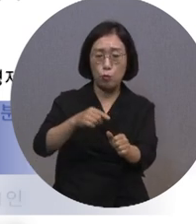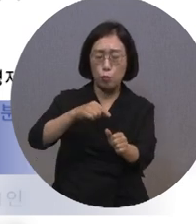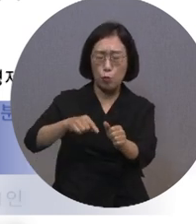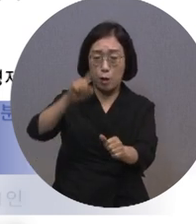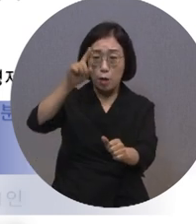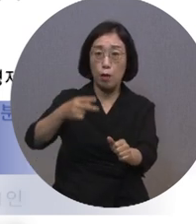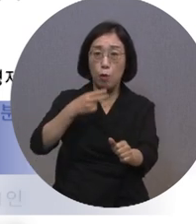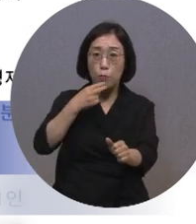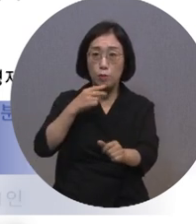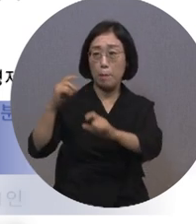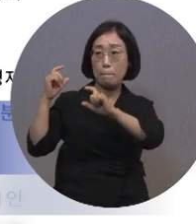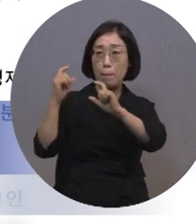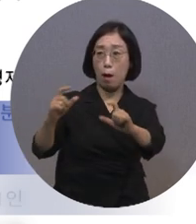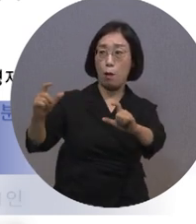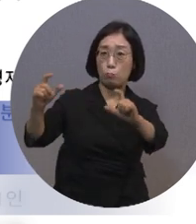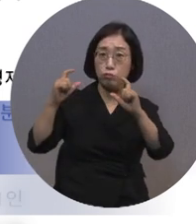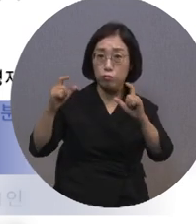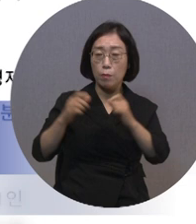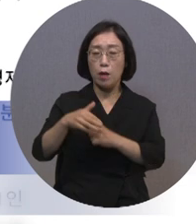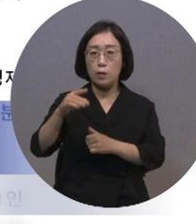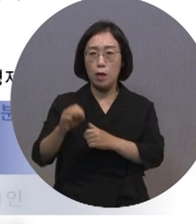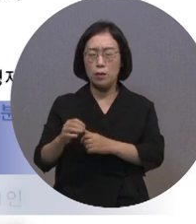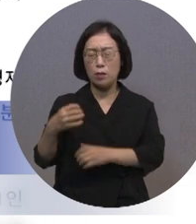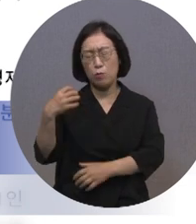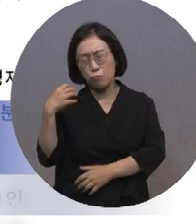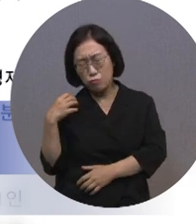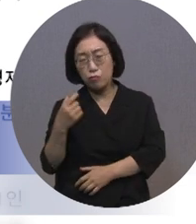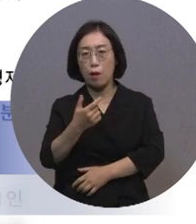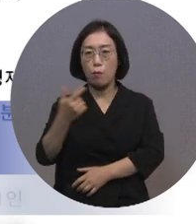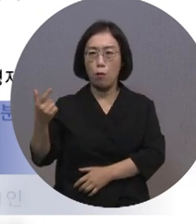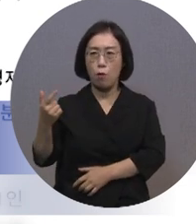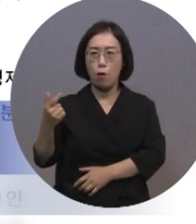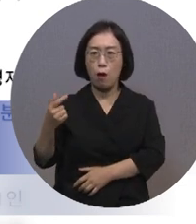이번 통보는 장시의 과도한 부담과